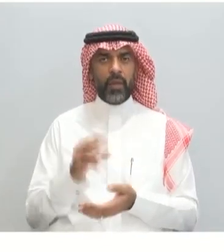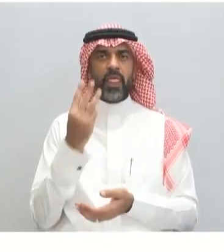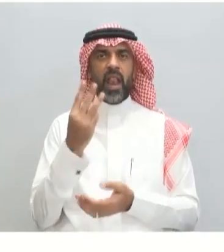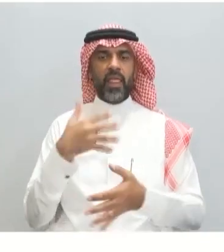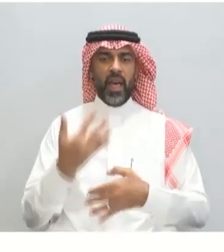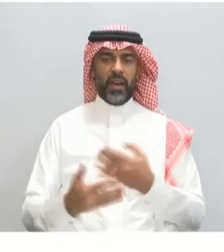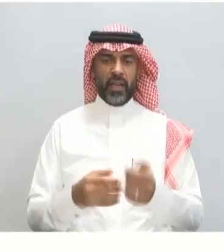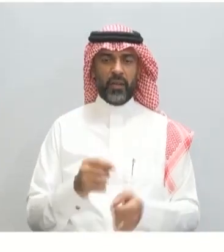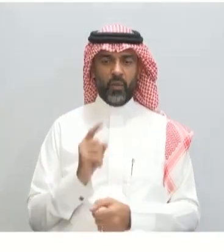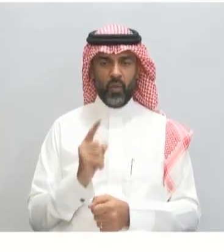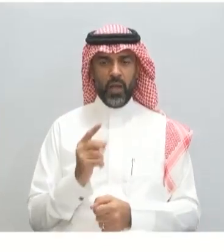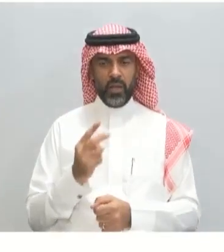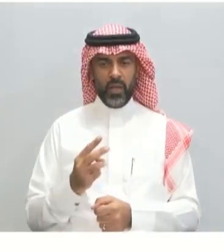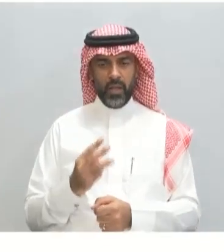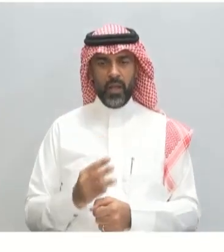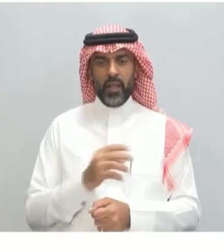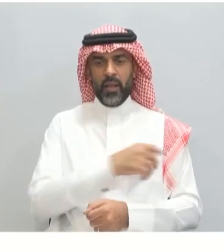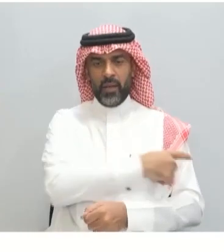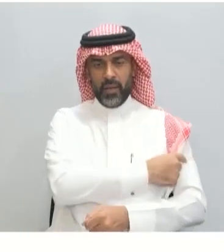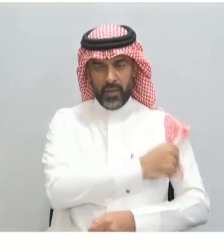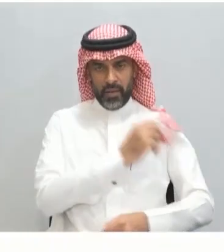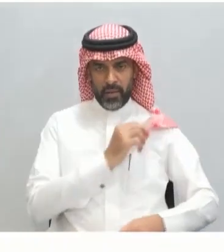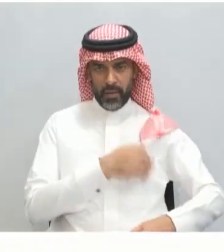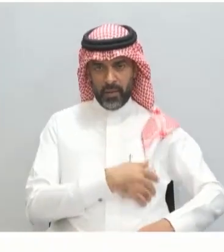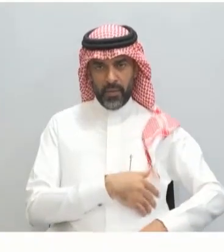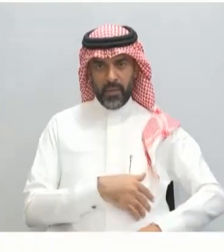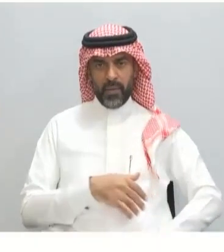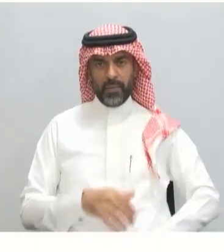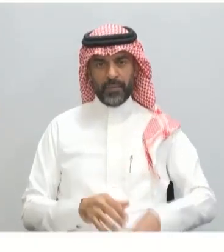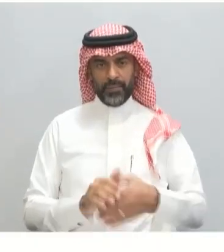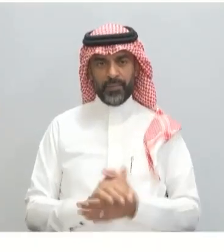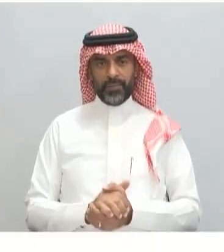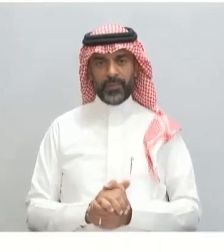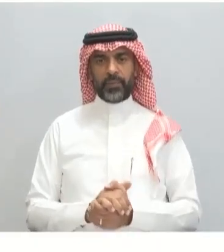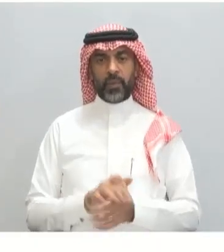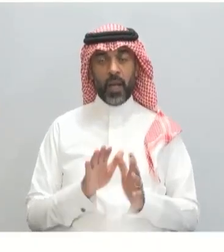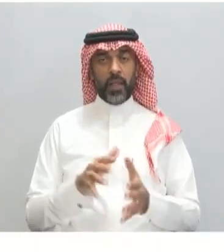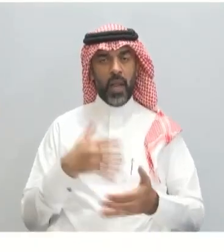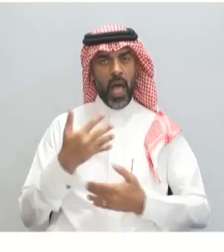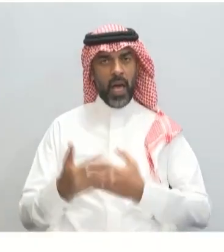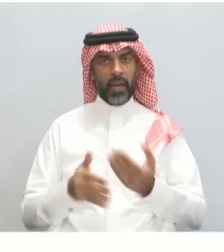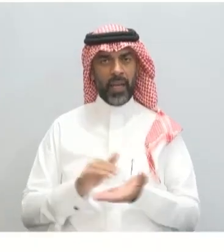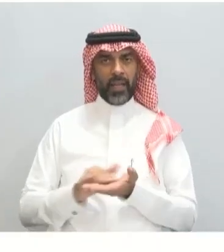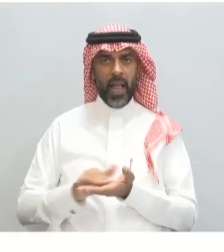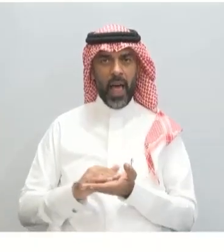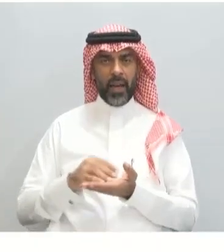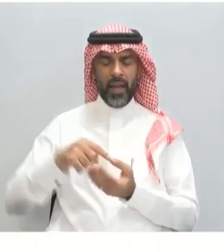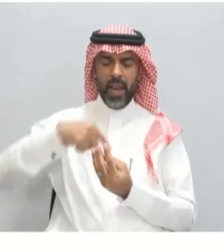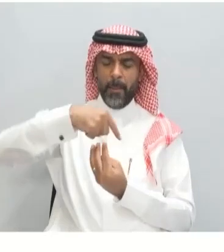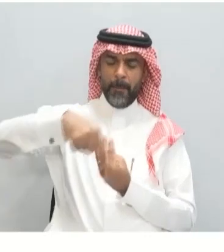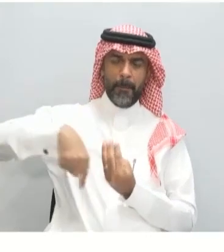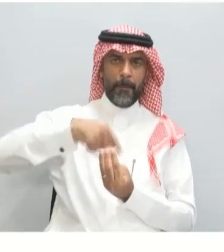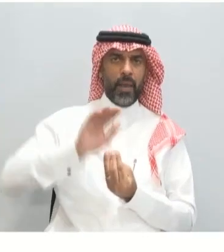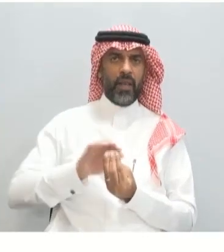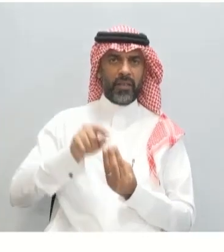ممتازين الى حركتها داخل المجموعه الشمسيه مع بقيه الكواكب وايضا من ضمن الحركات الارض